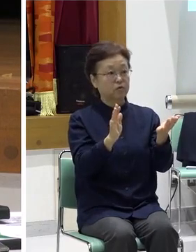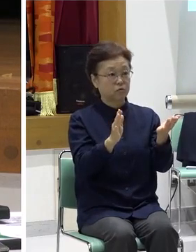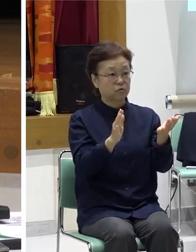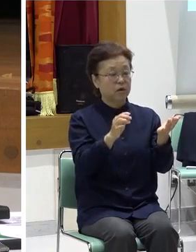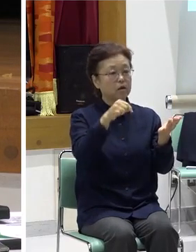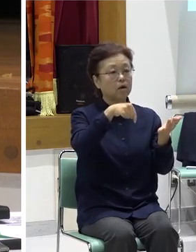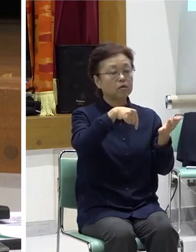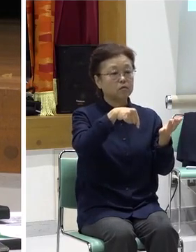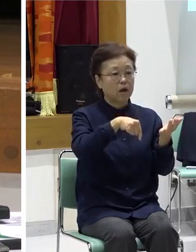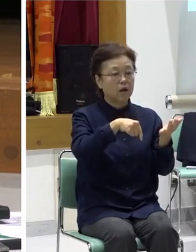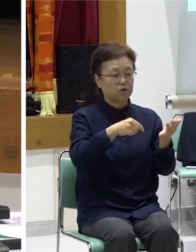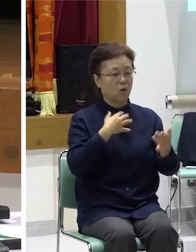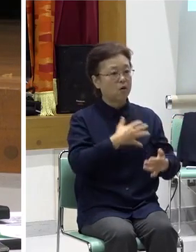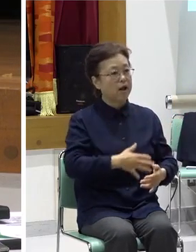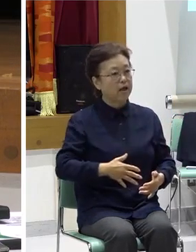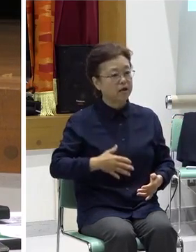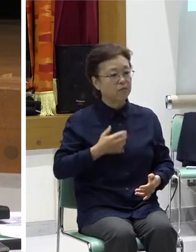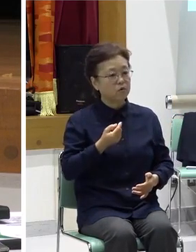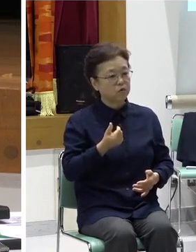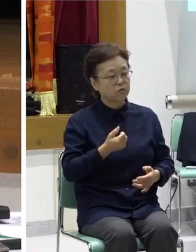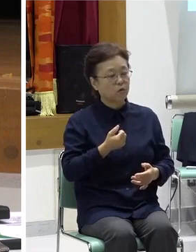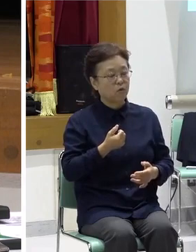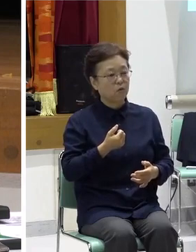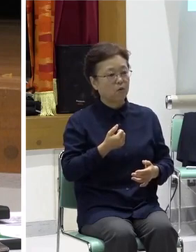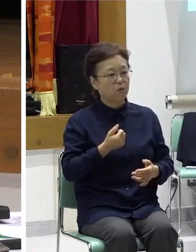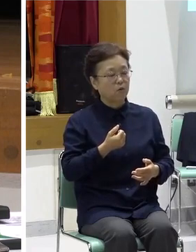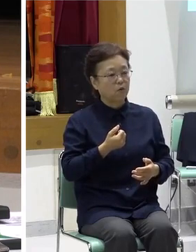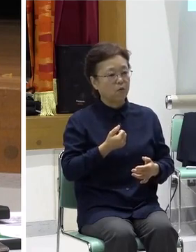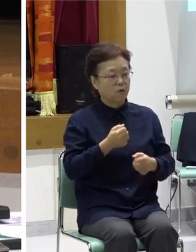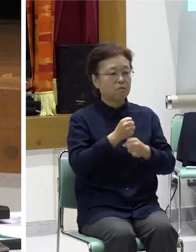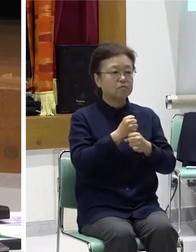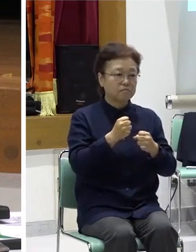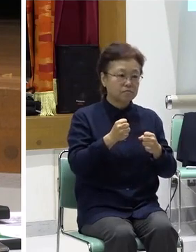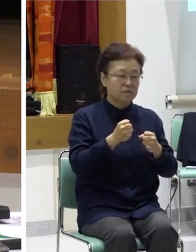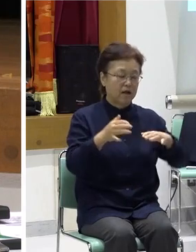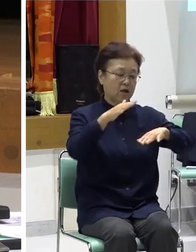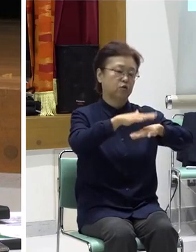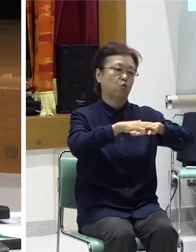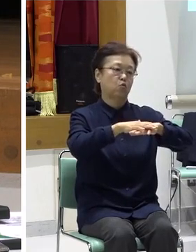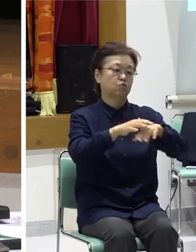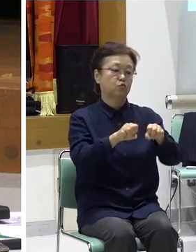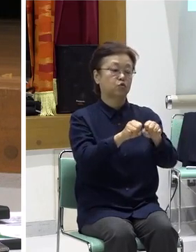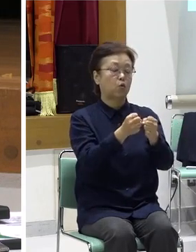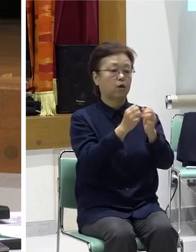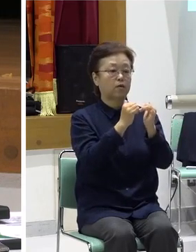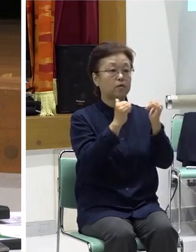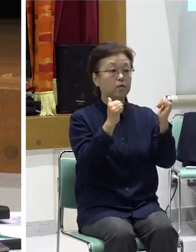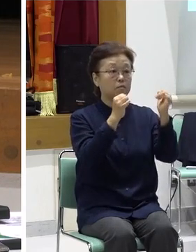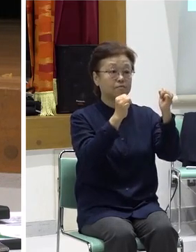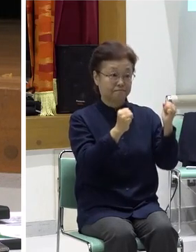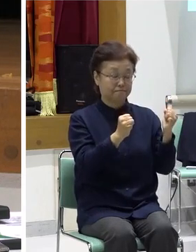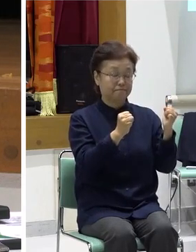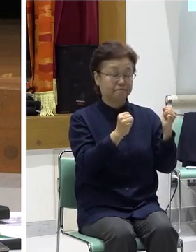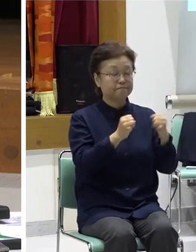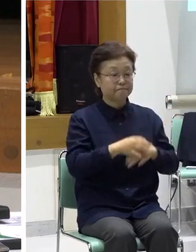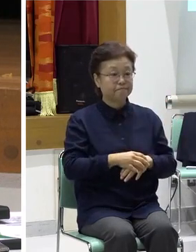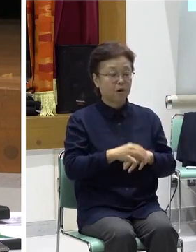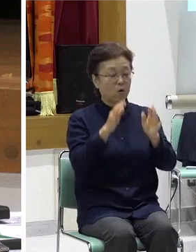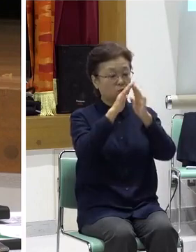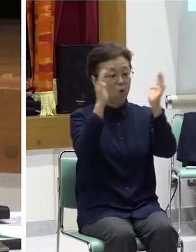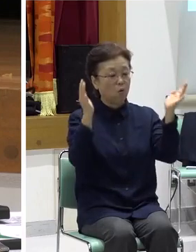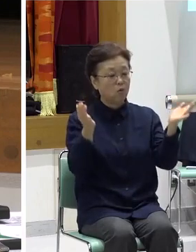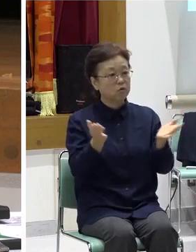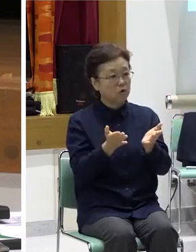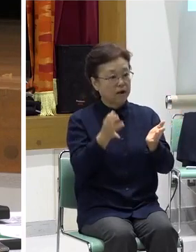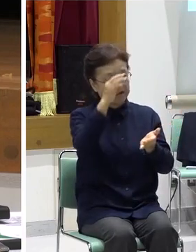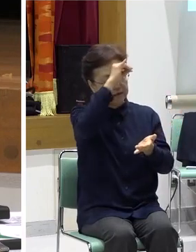には、お体もちょっと悪くてということで、重複障害っていうところの方もおられるんですが、ほとんどの方が、